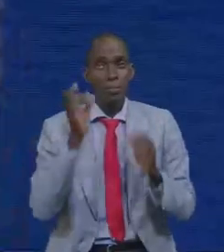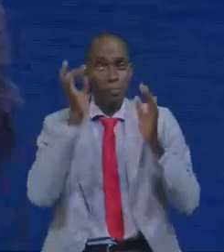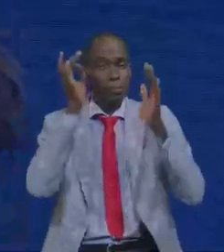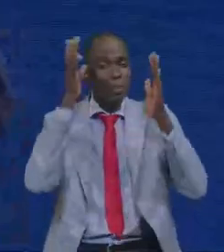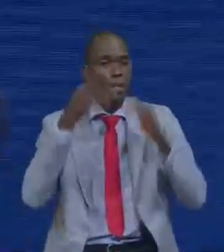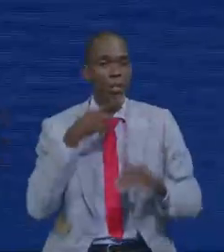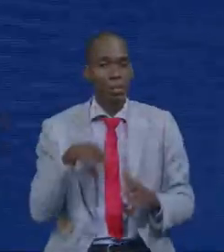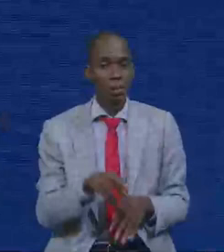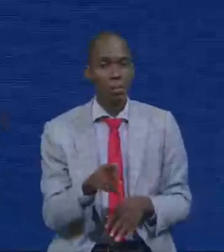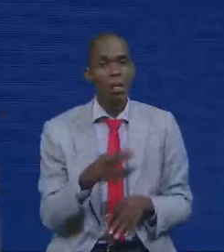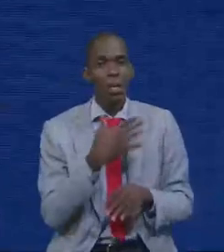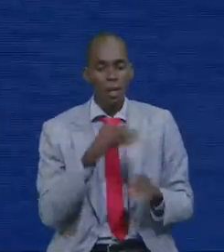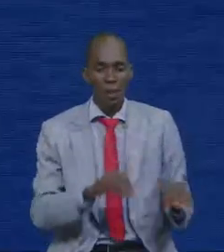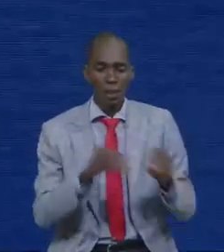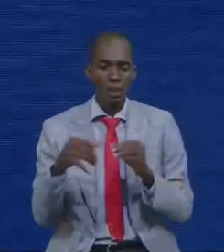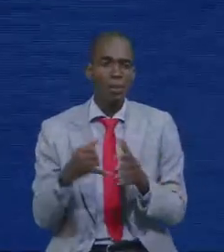place-le sur une perche.